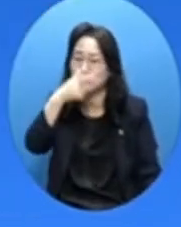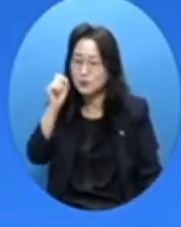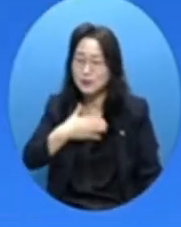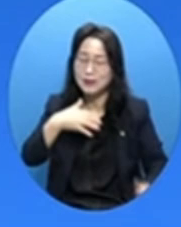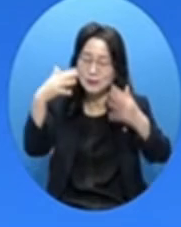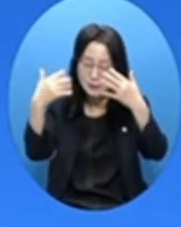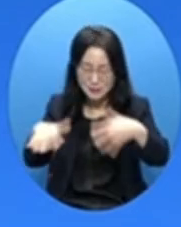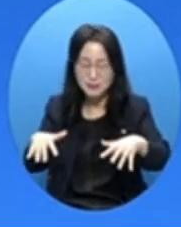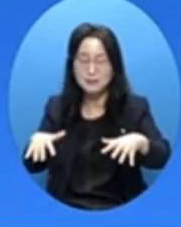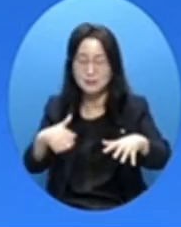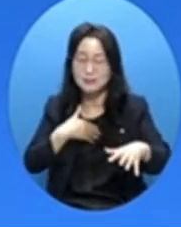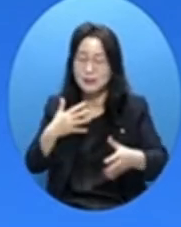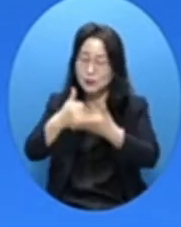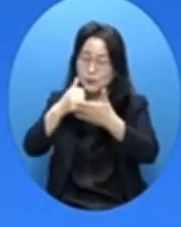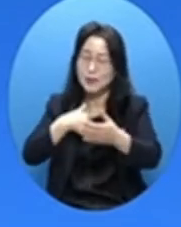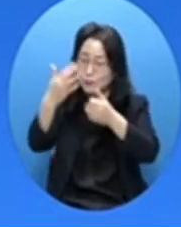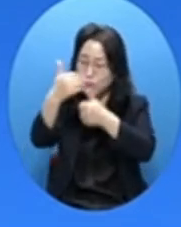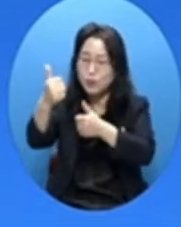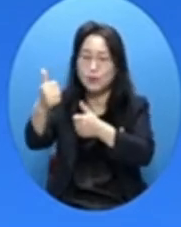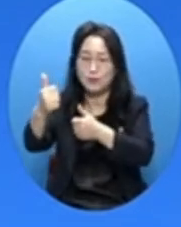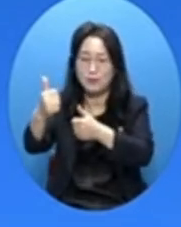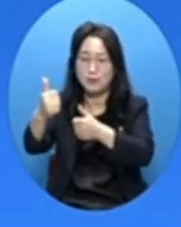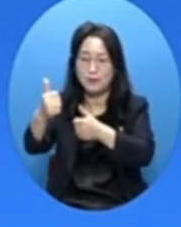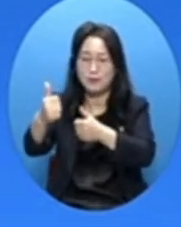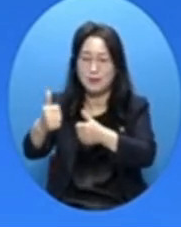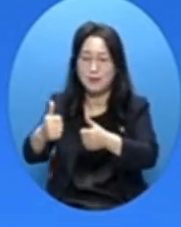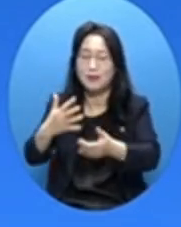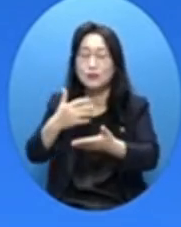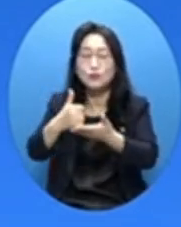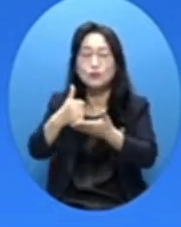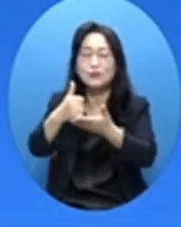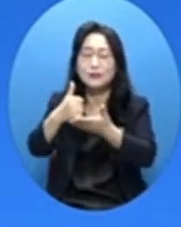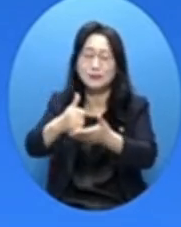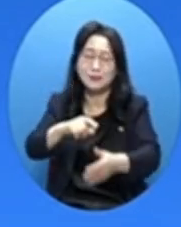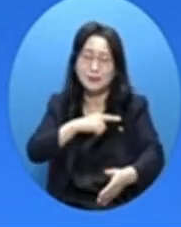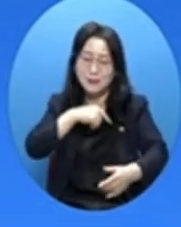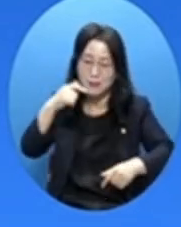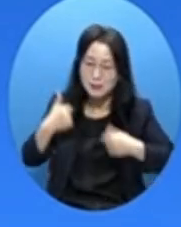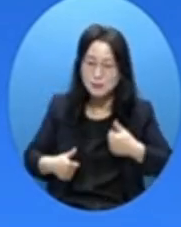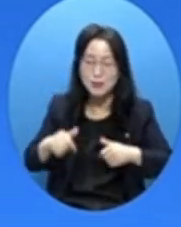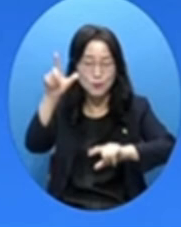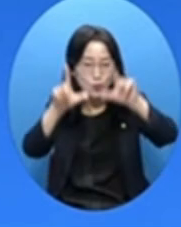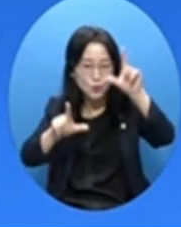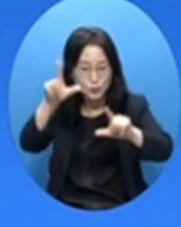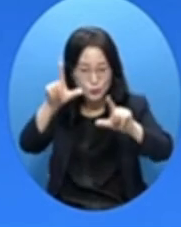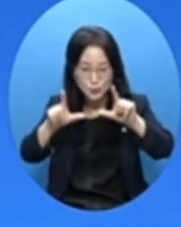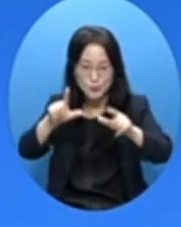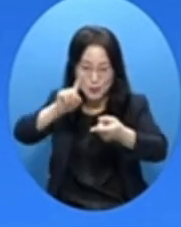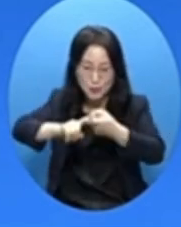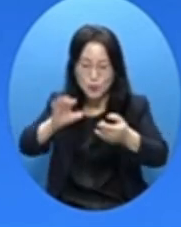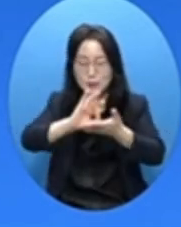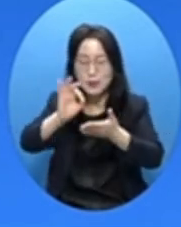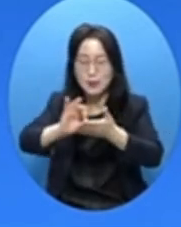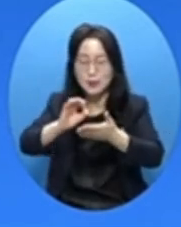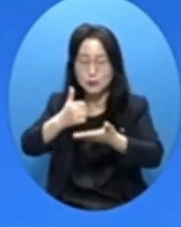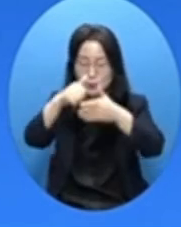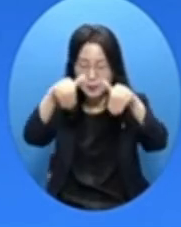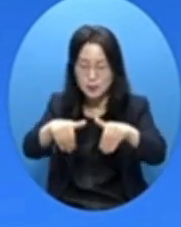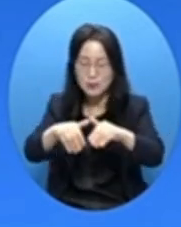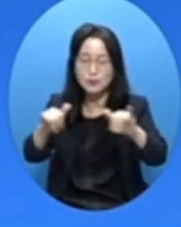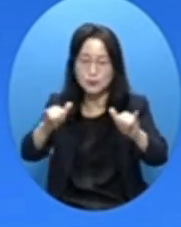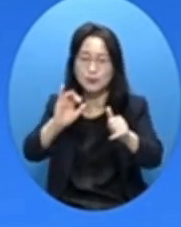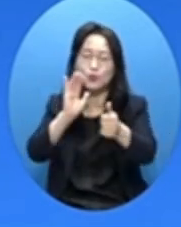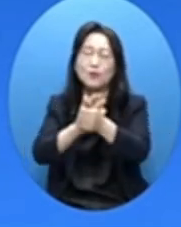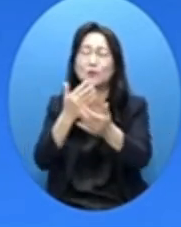약합니다 김 나를 불러 주셔서 취미 찾기 바신 모습으로 찜 많은 팀 일꾼 되게 하여 주옵소서